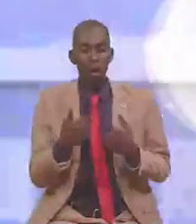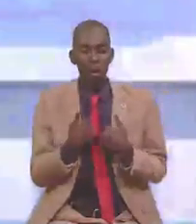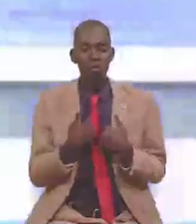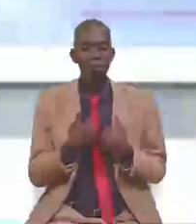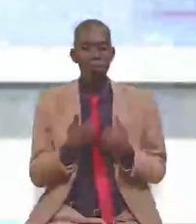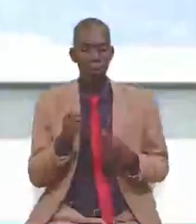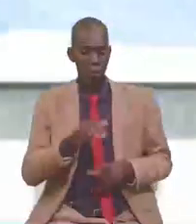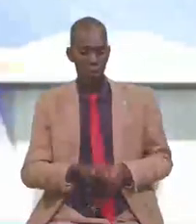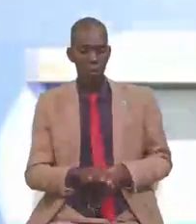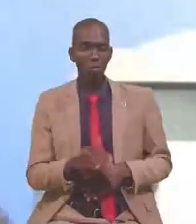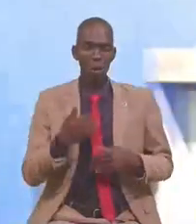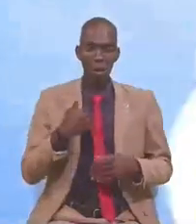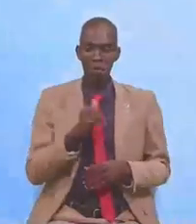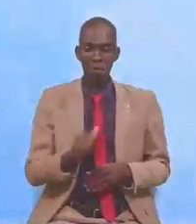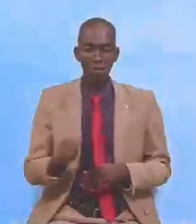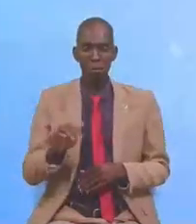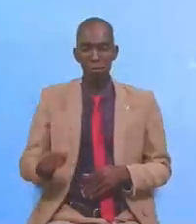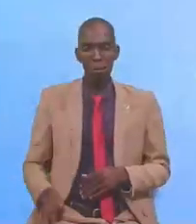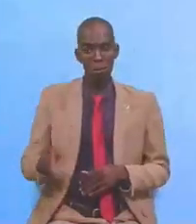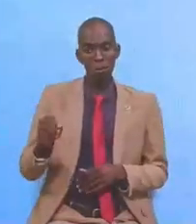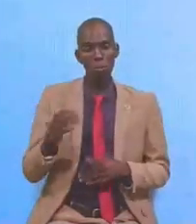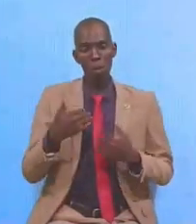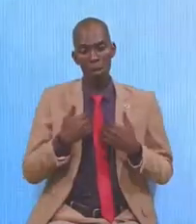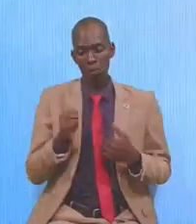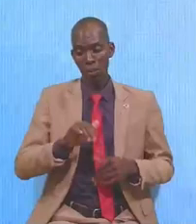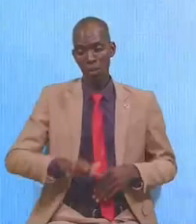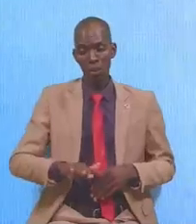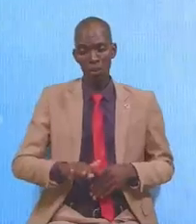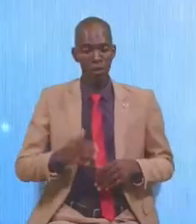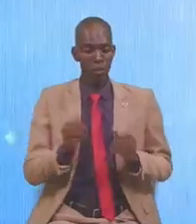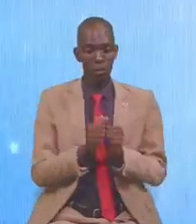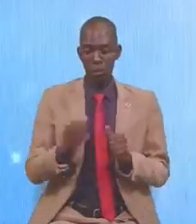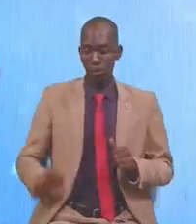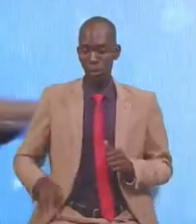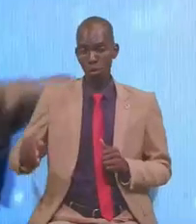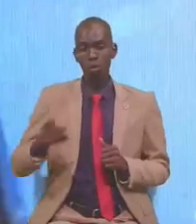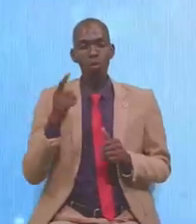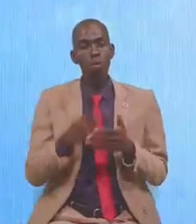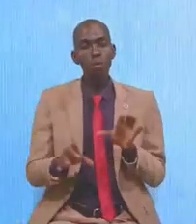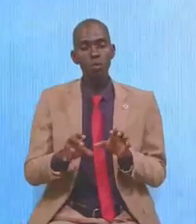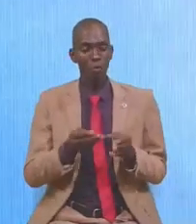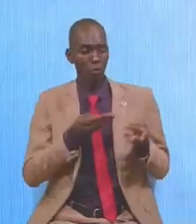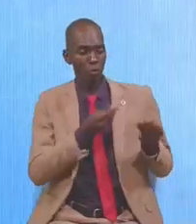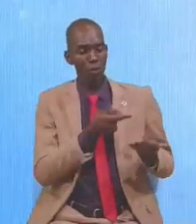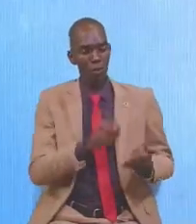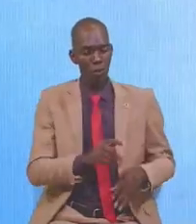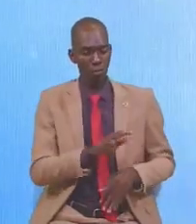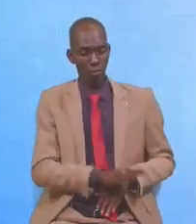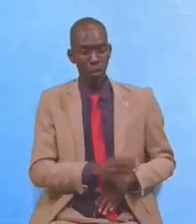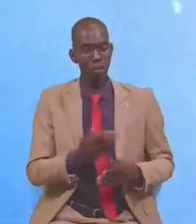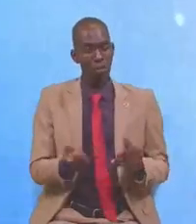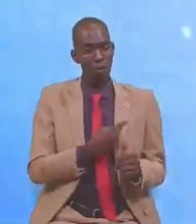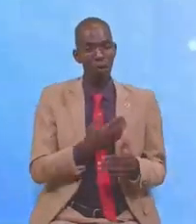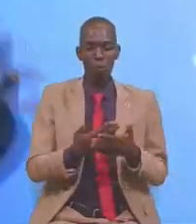un chien, vous prenez soin de l'enfant d'abord. Et puis, vous prenez soin du chien.